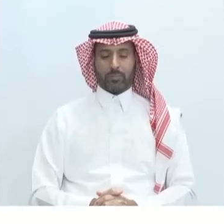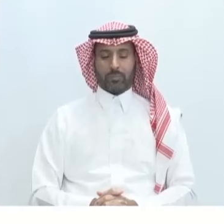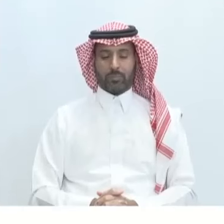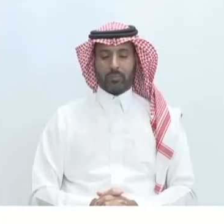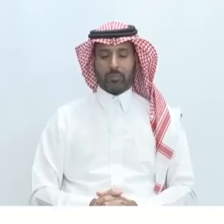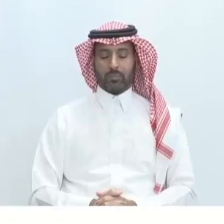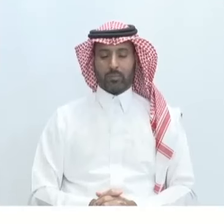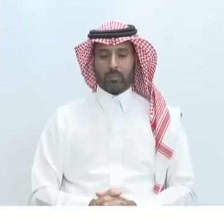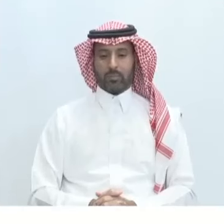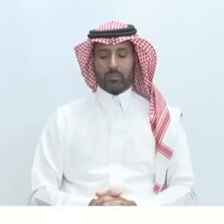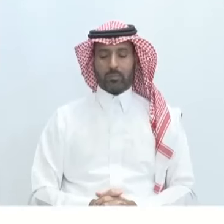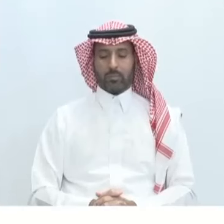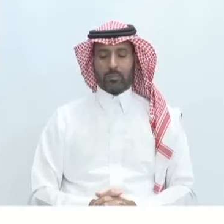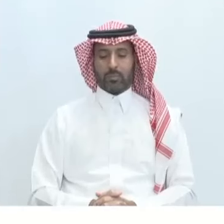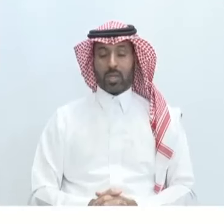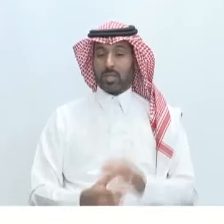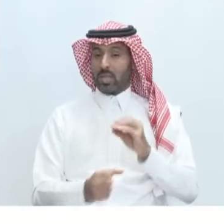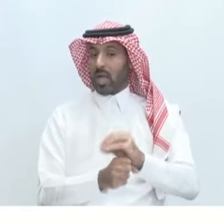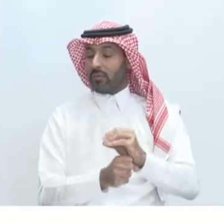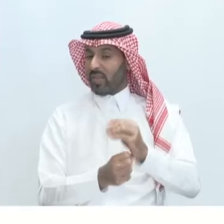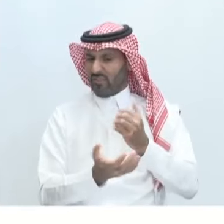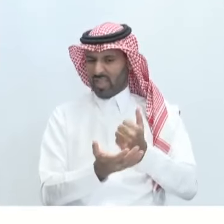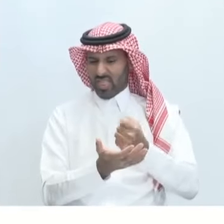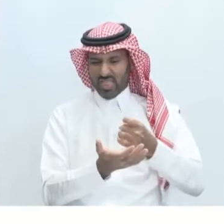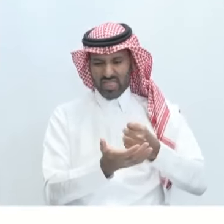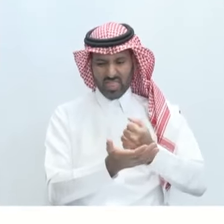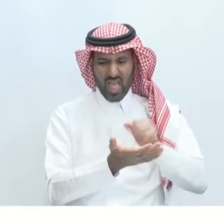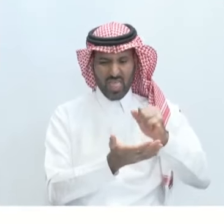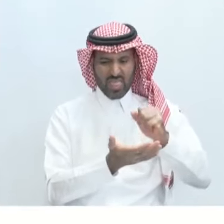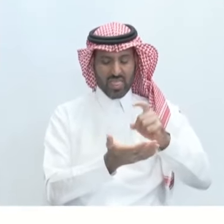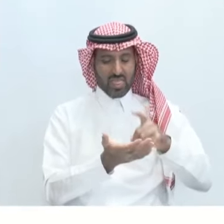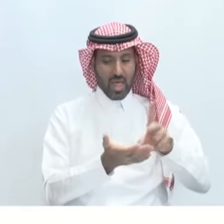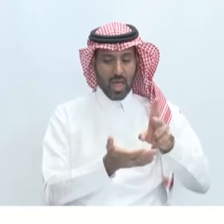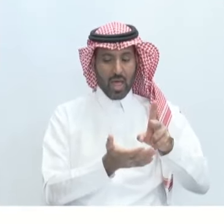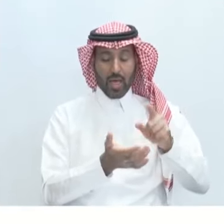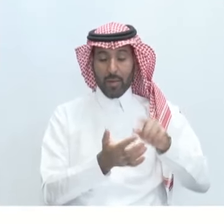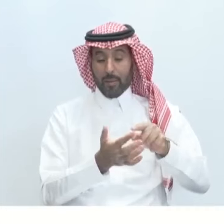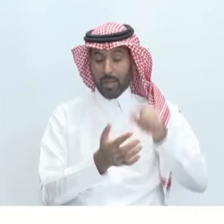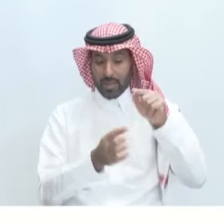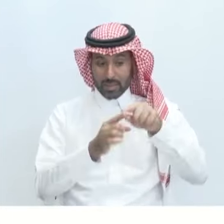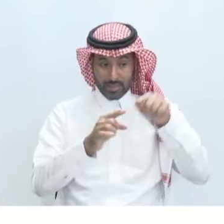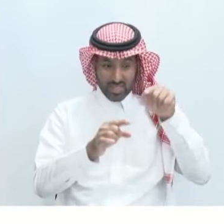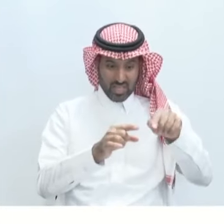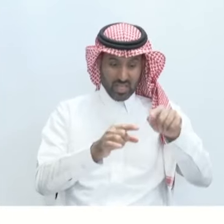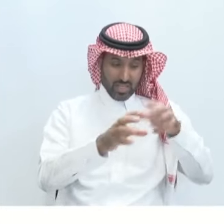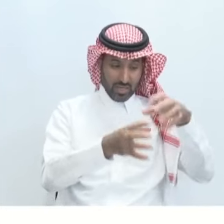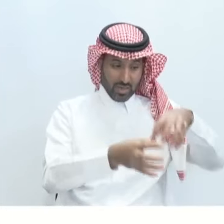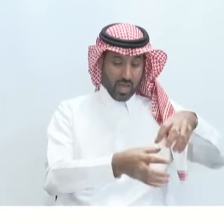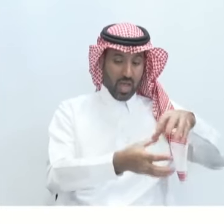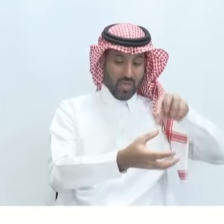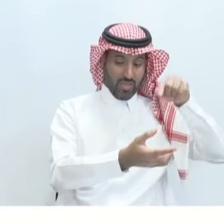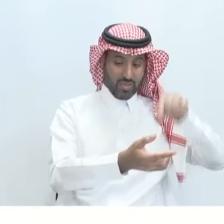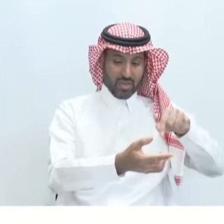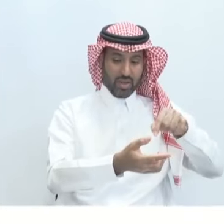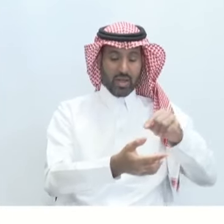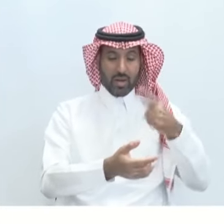حمراء الان سنتعرف على ازاله عائق اضغط على العائق اولا كما يشير اليه الرقم